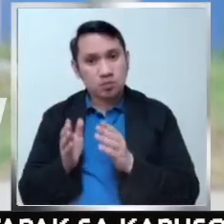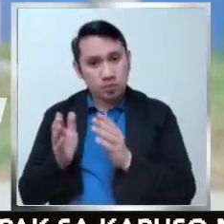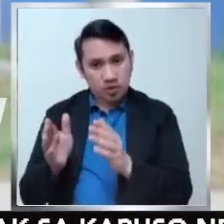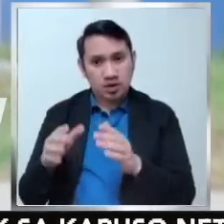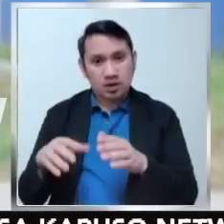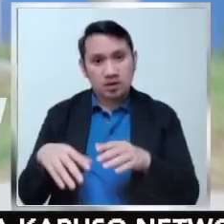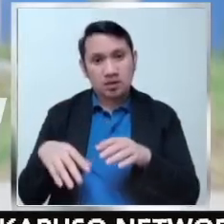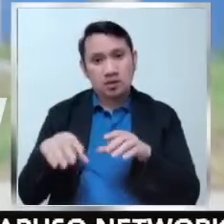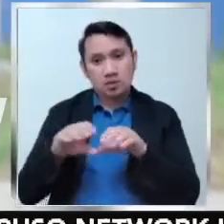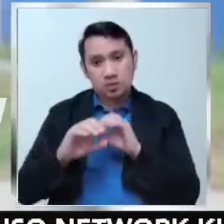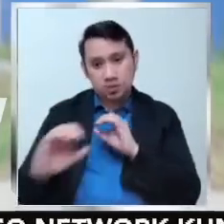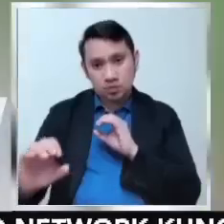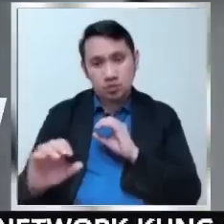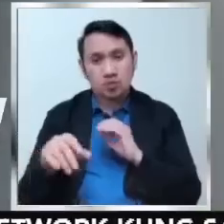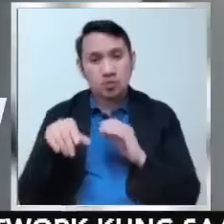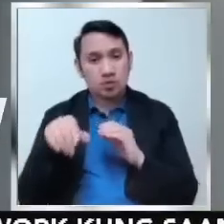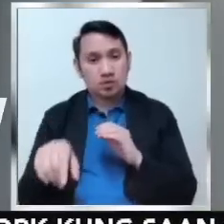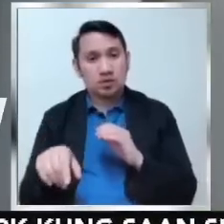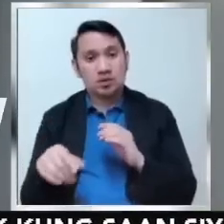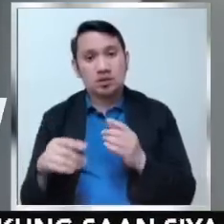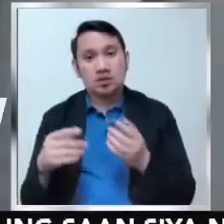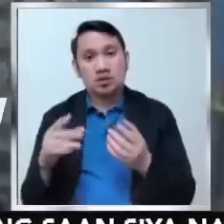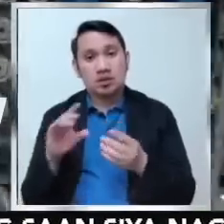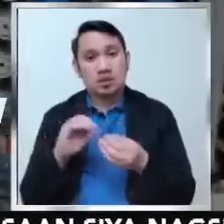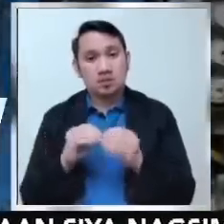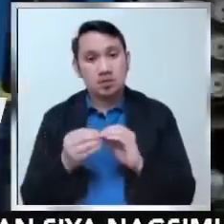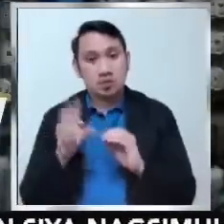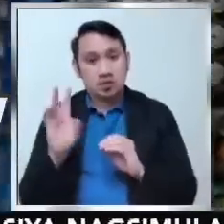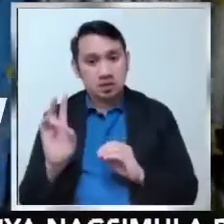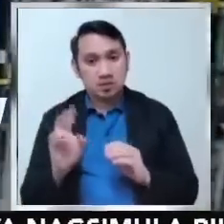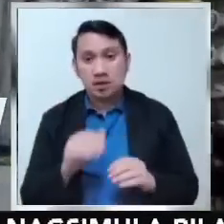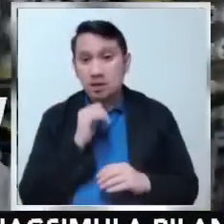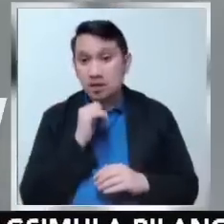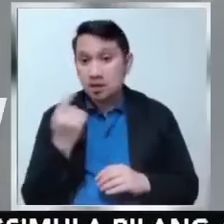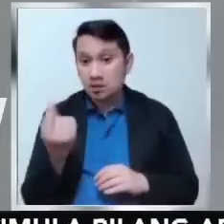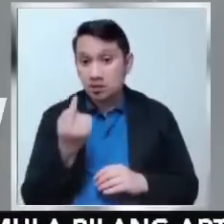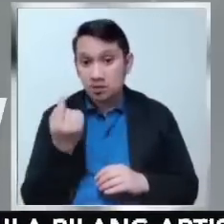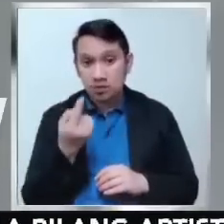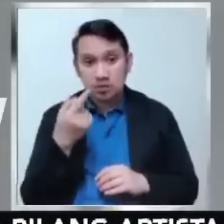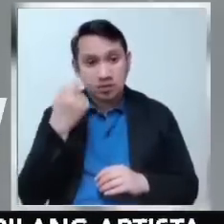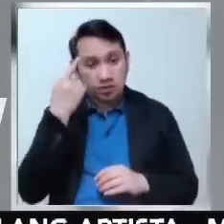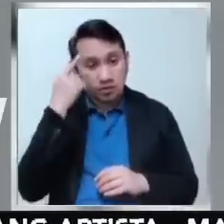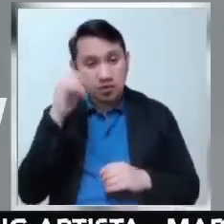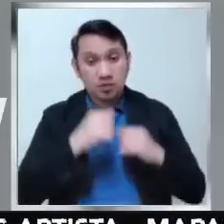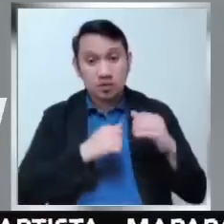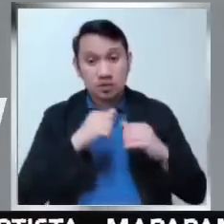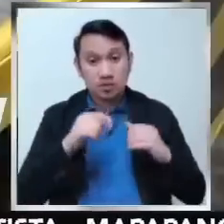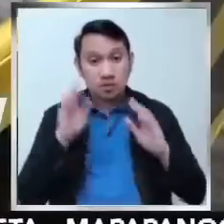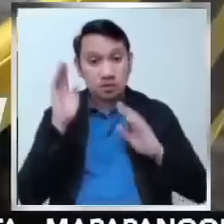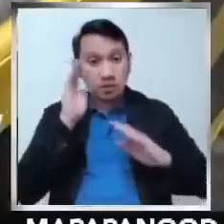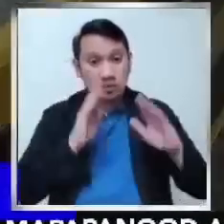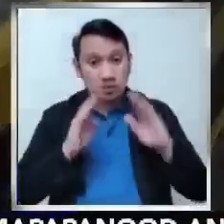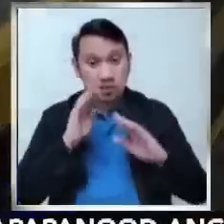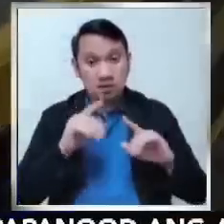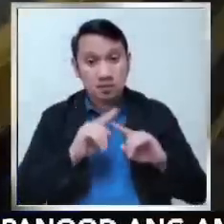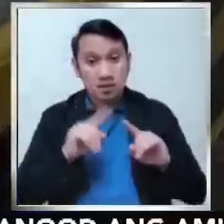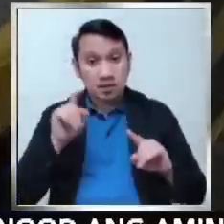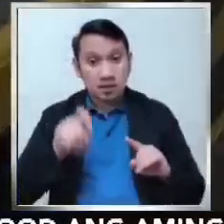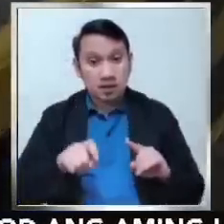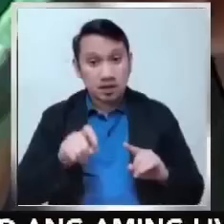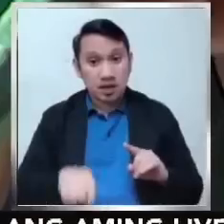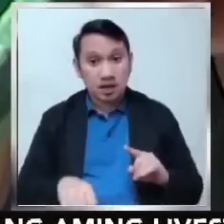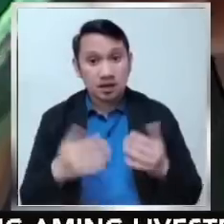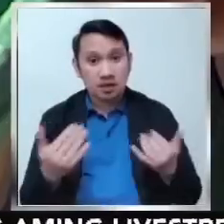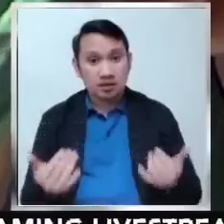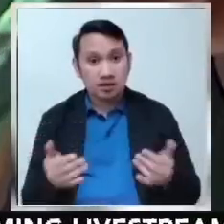yung lumang aqueduct 1 and 2. Pero hindi lang naman daw ang mga infrastruktura ang problema. Kailangan din daw na iangat